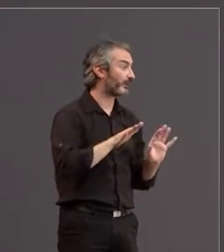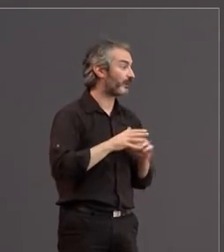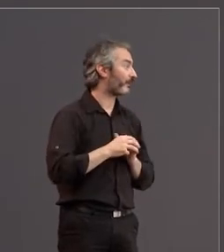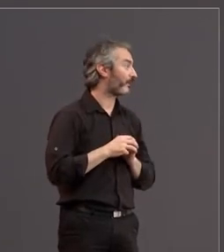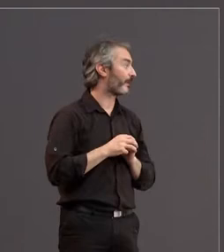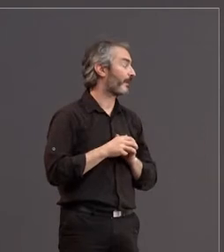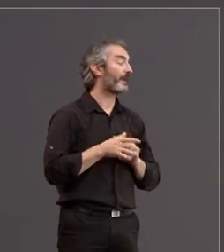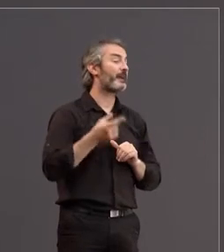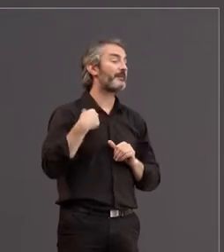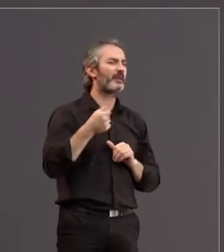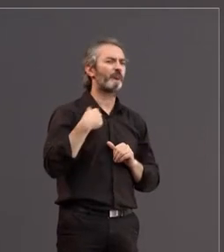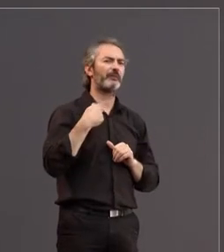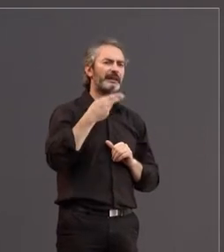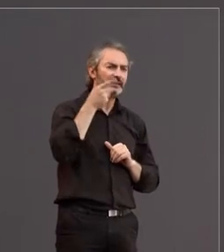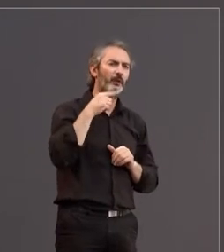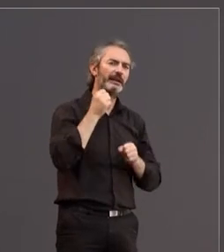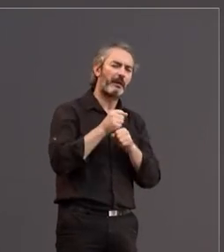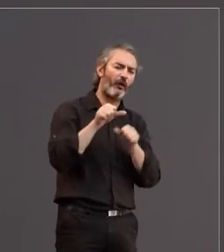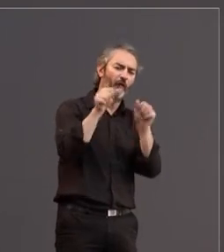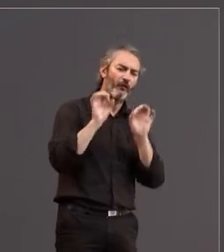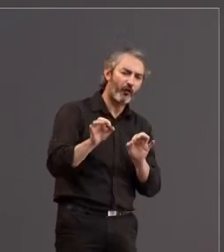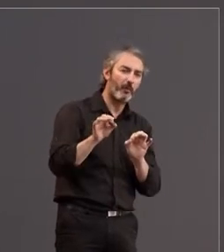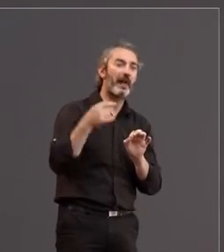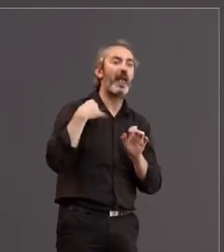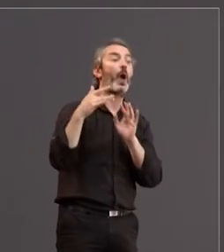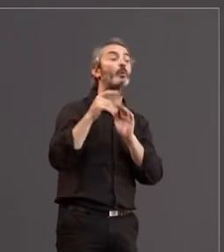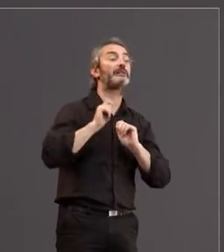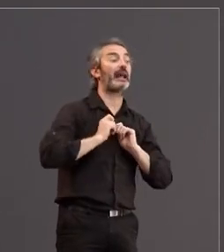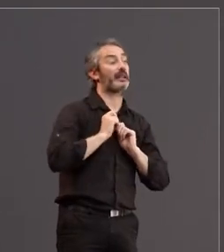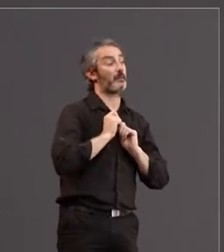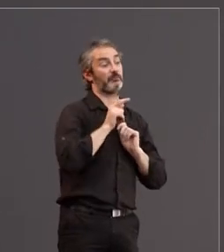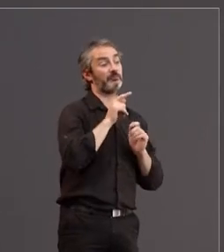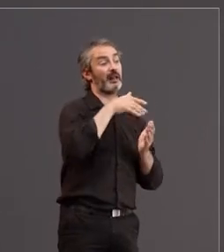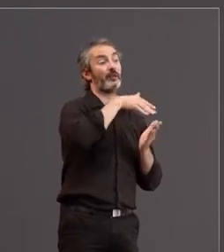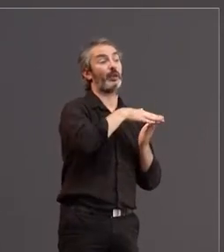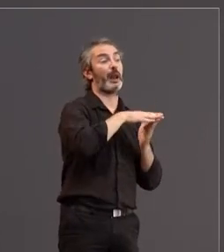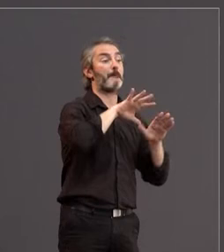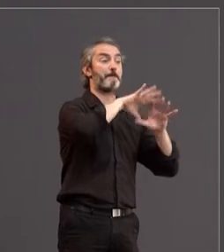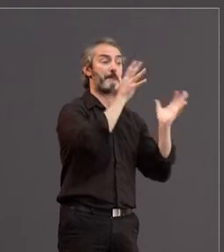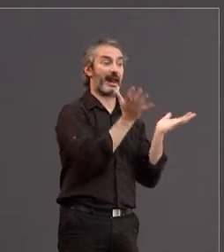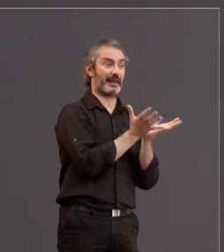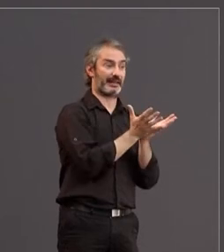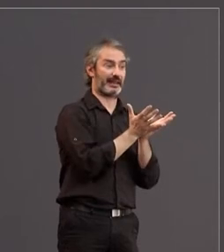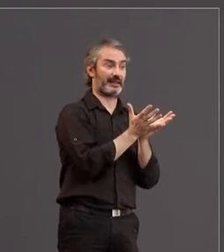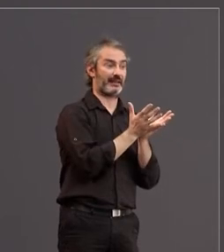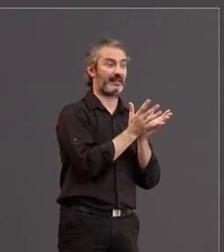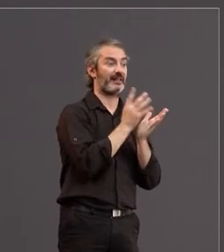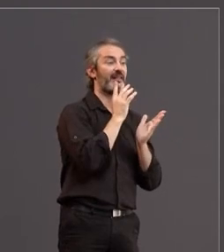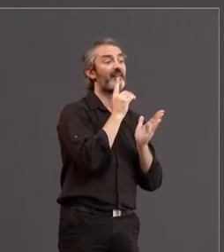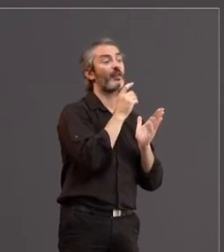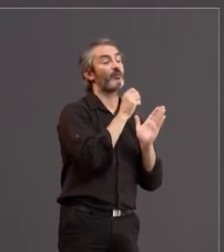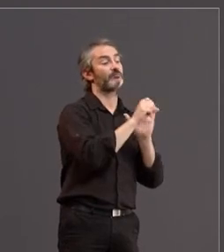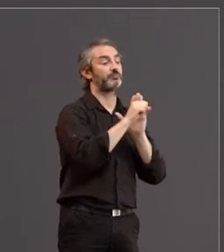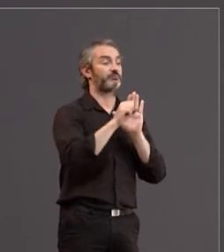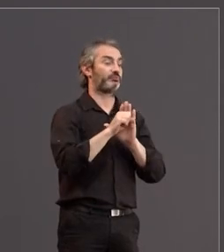va veure el meu interès, li agradava com treballava i em va passar el contacte d'una editora de Planeta, en aquest cas dels segells empresarials.